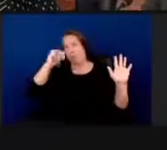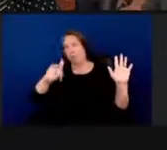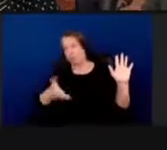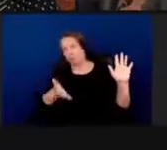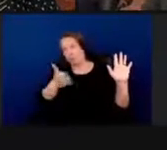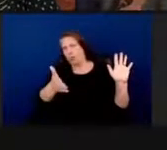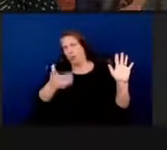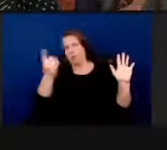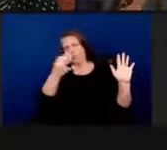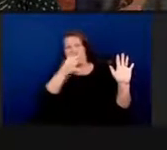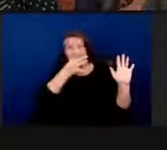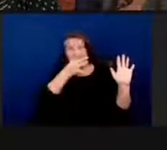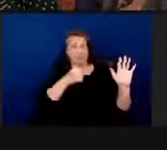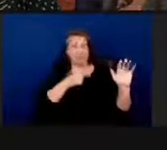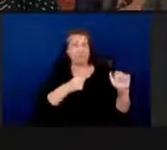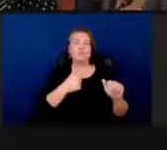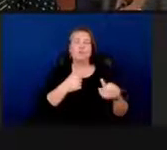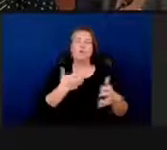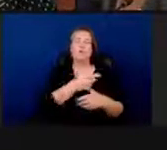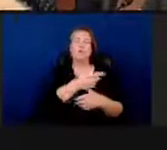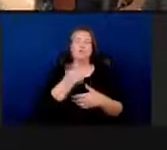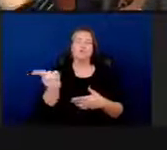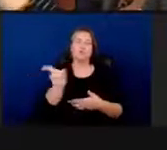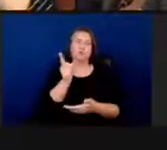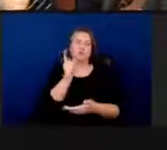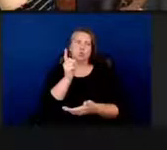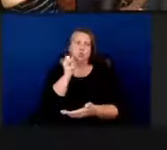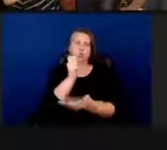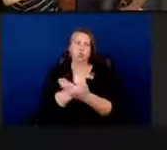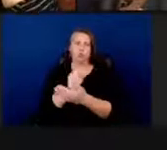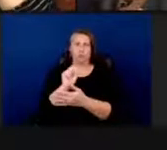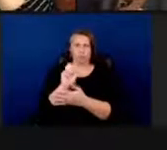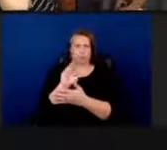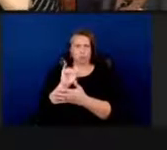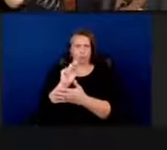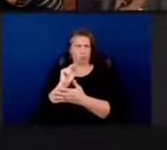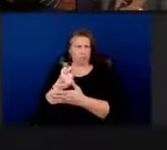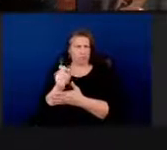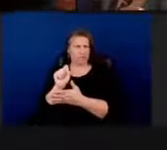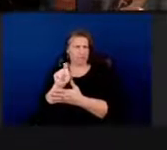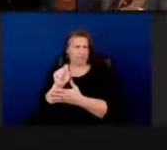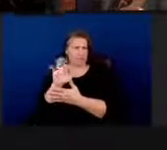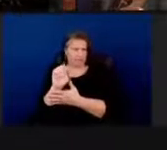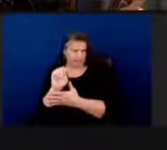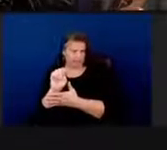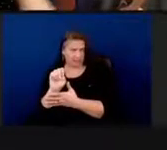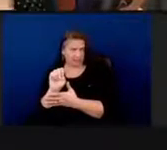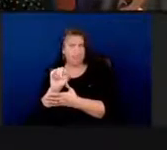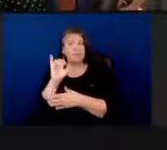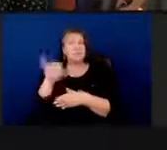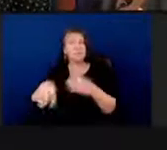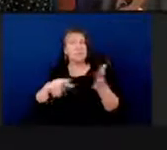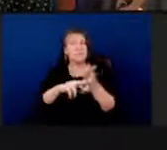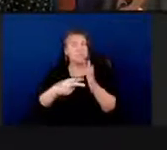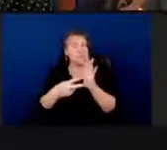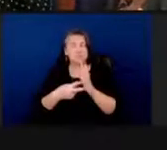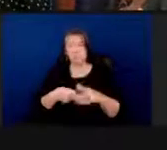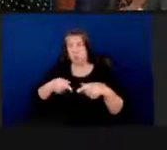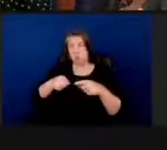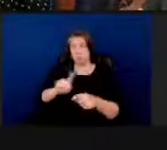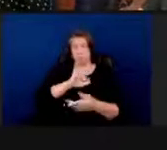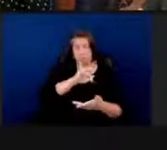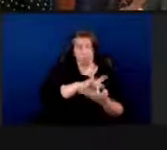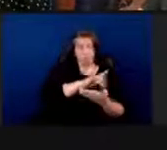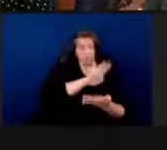فيه سابقا. وأيضا نحن سنطلب منكم أن تصادقوا على مساحة